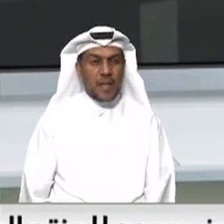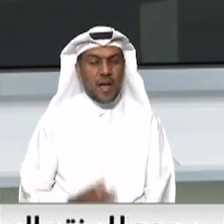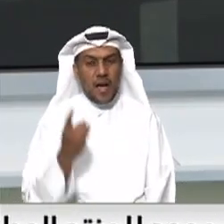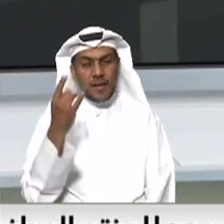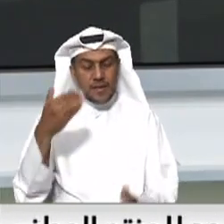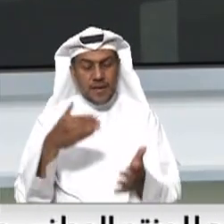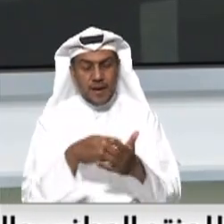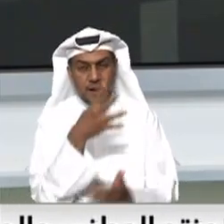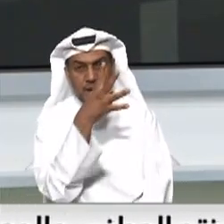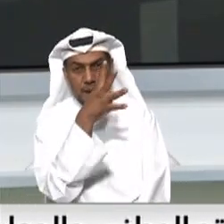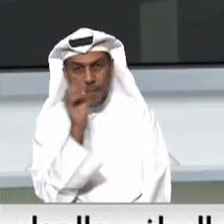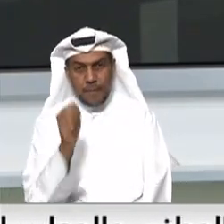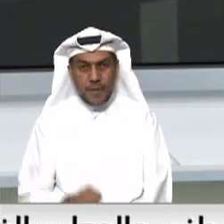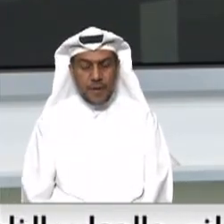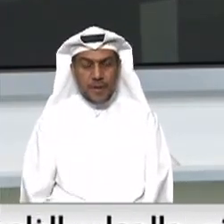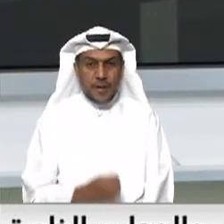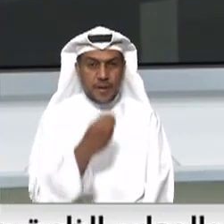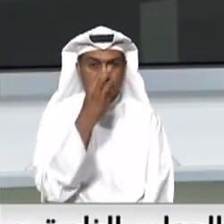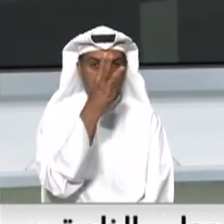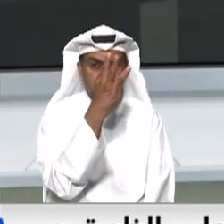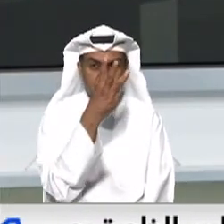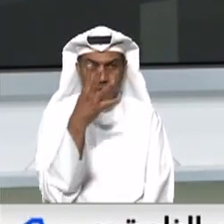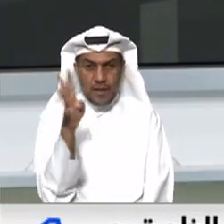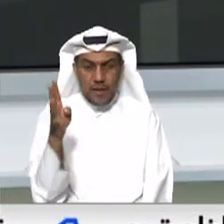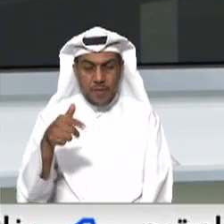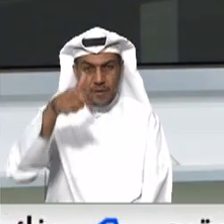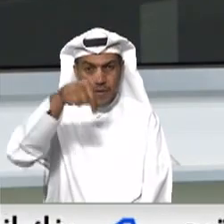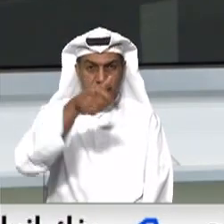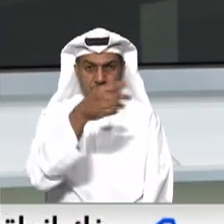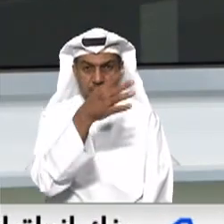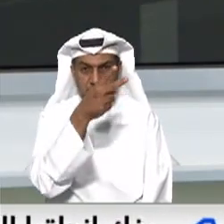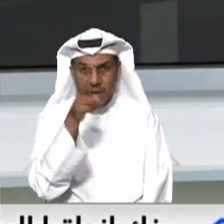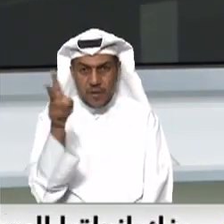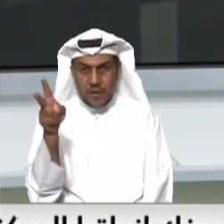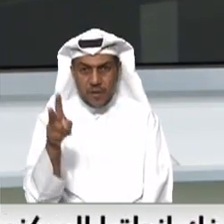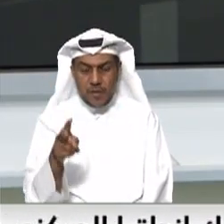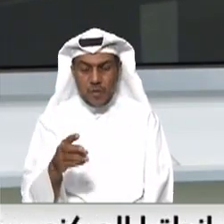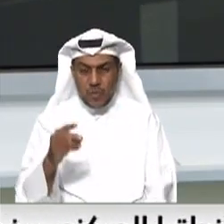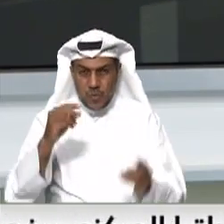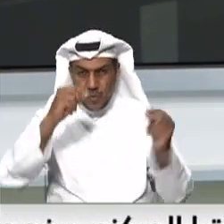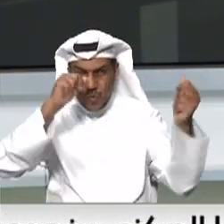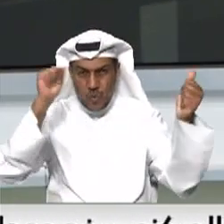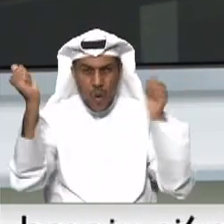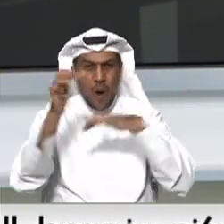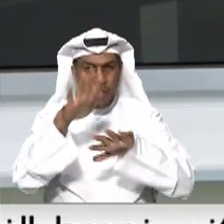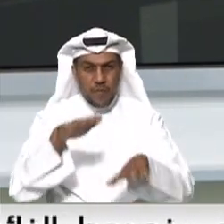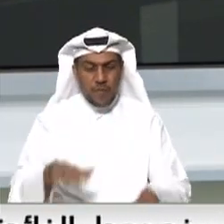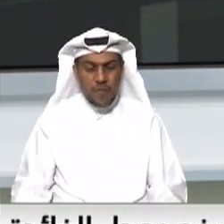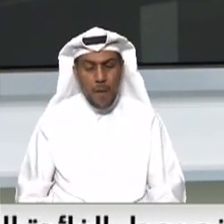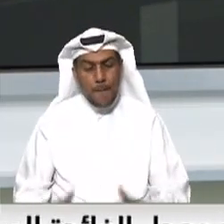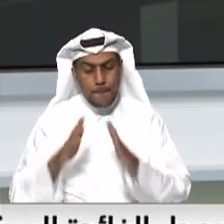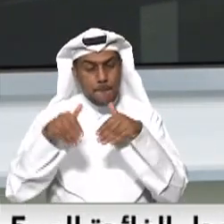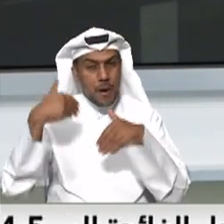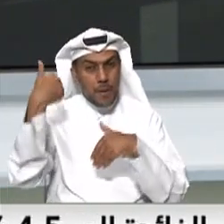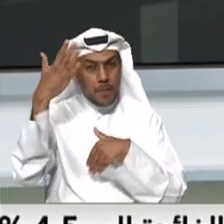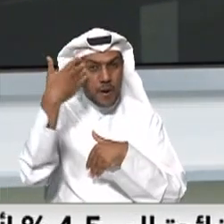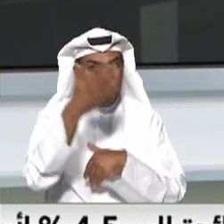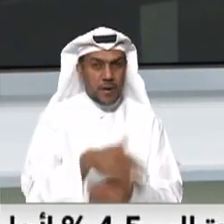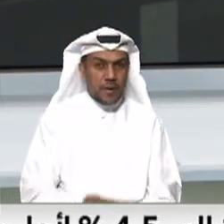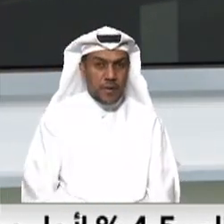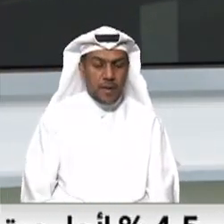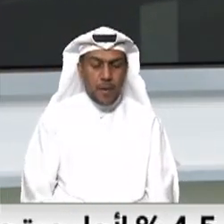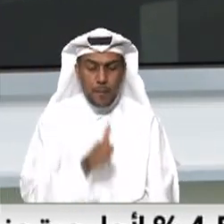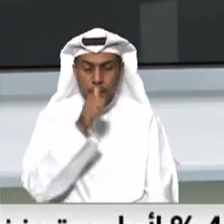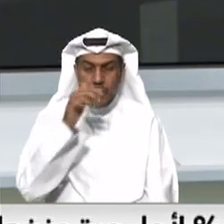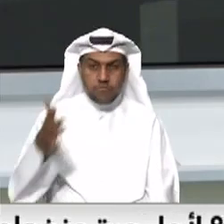الى اربعين كيلو متر في الساعه 43 عظمى والصغرى 26 ايضا فرص الغبار المثار راح تكون على المناطق الصحراويه والمكشوفه وايضا ارتفاع